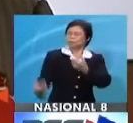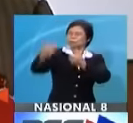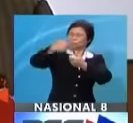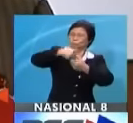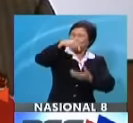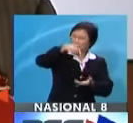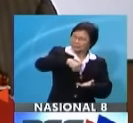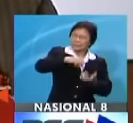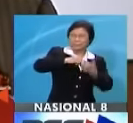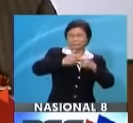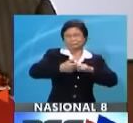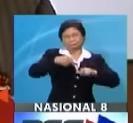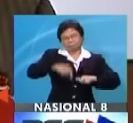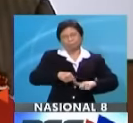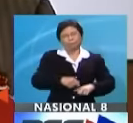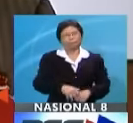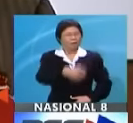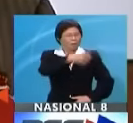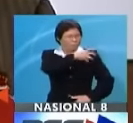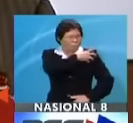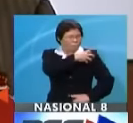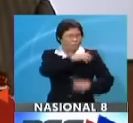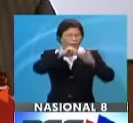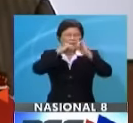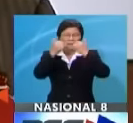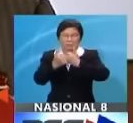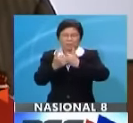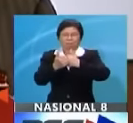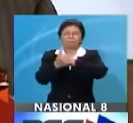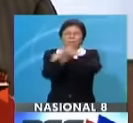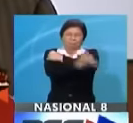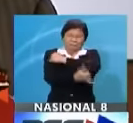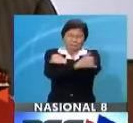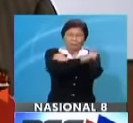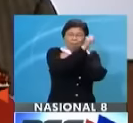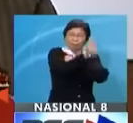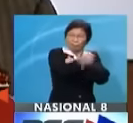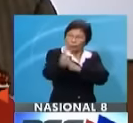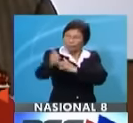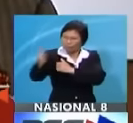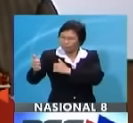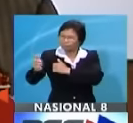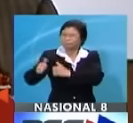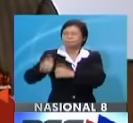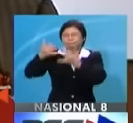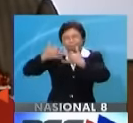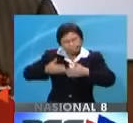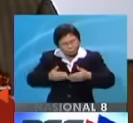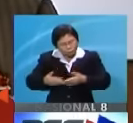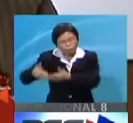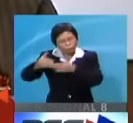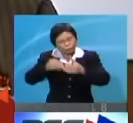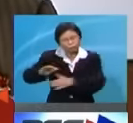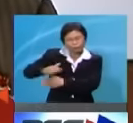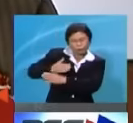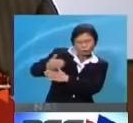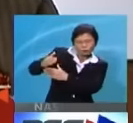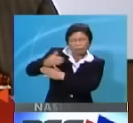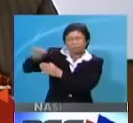endeavor. The enforcement agencies of the countries concerned will continue to share intelligence